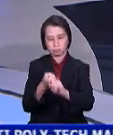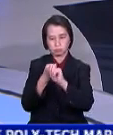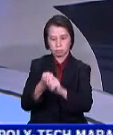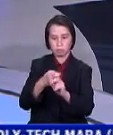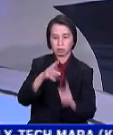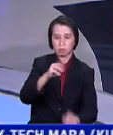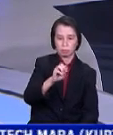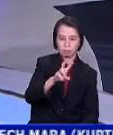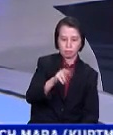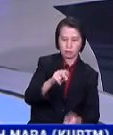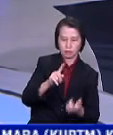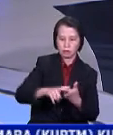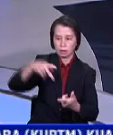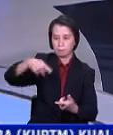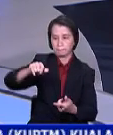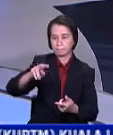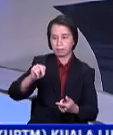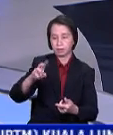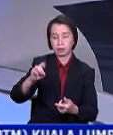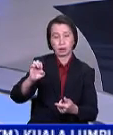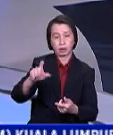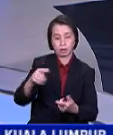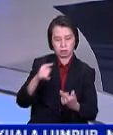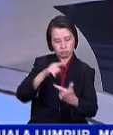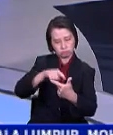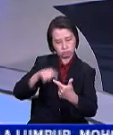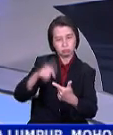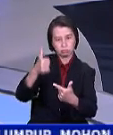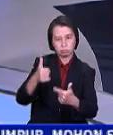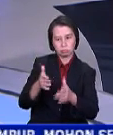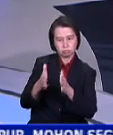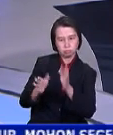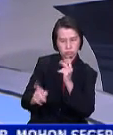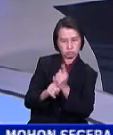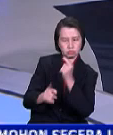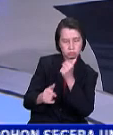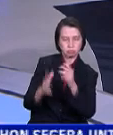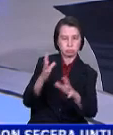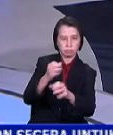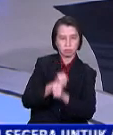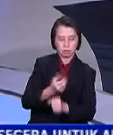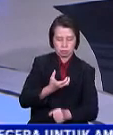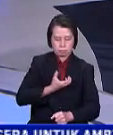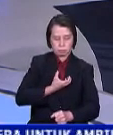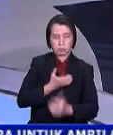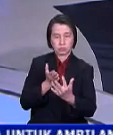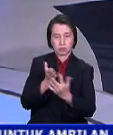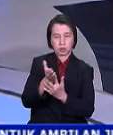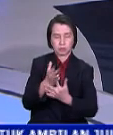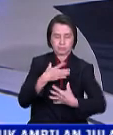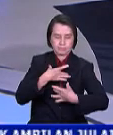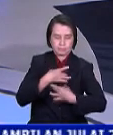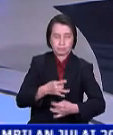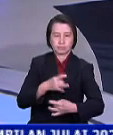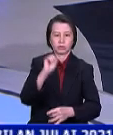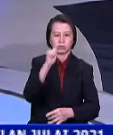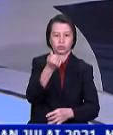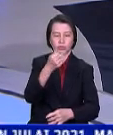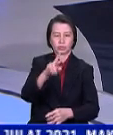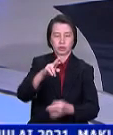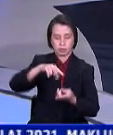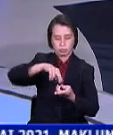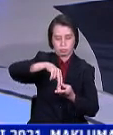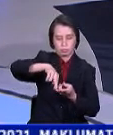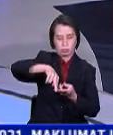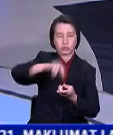Mun Yee dengan Pandalelo Rinong berada pada landasan terbaik untuk meraih pingat menerusi acara kegemarannya 10 meter